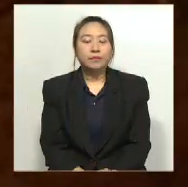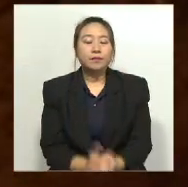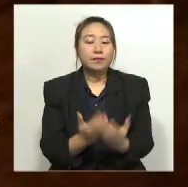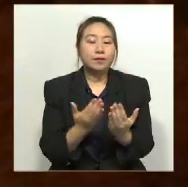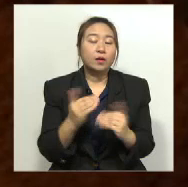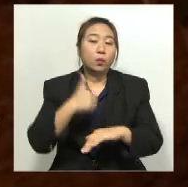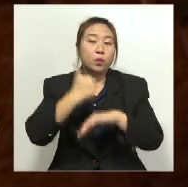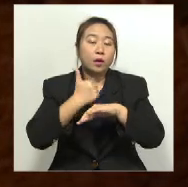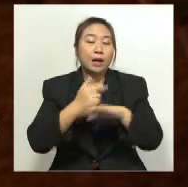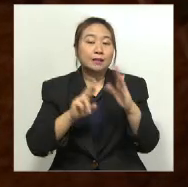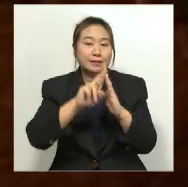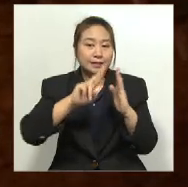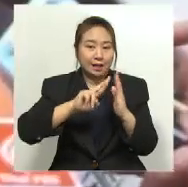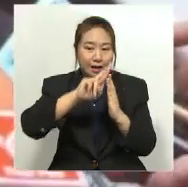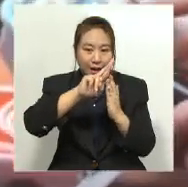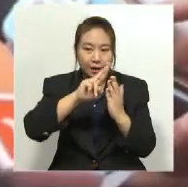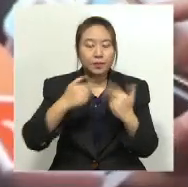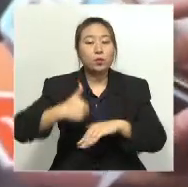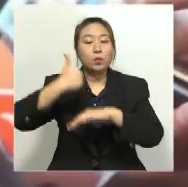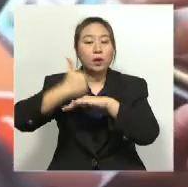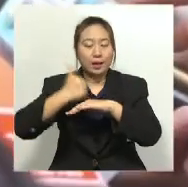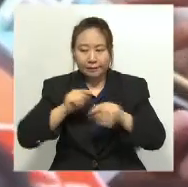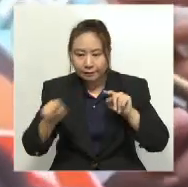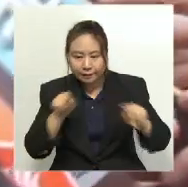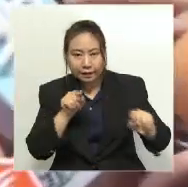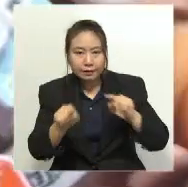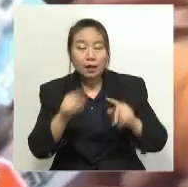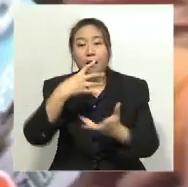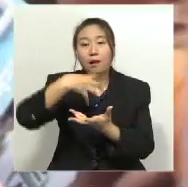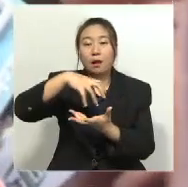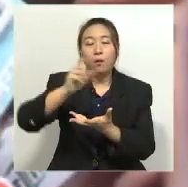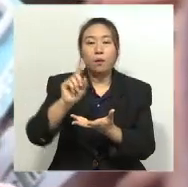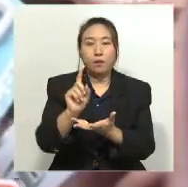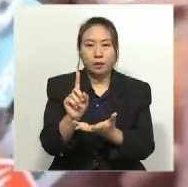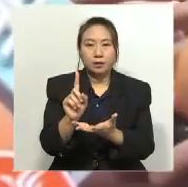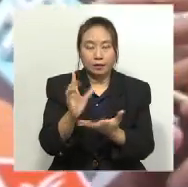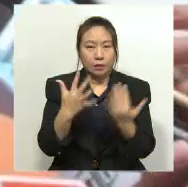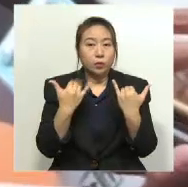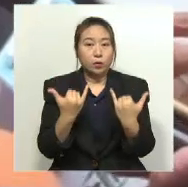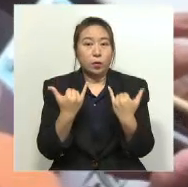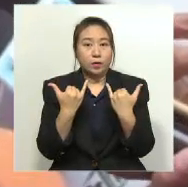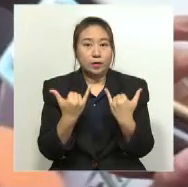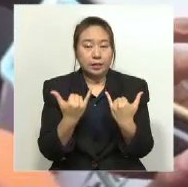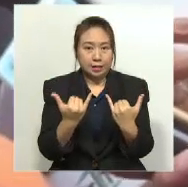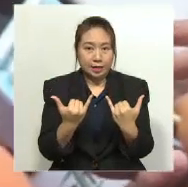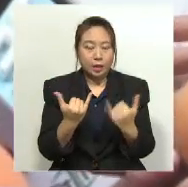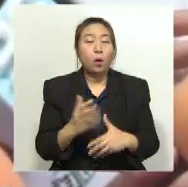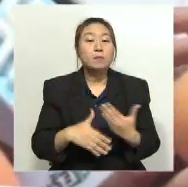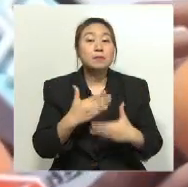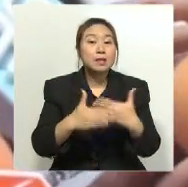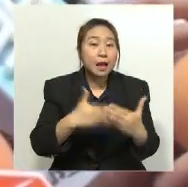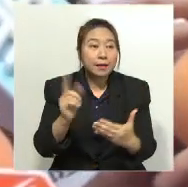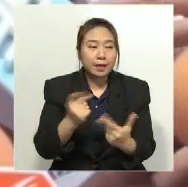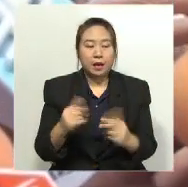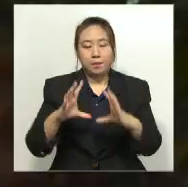สถนากรผู้ว่าราชการจังหวัดเชียงรายในฐานะผู้บัญชาการเหตุการณ์ก็ได้เปิดเผยถึงการสถานการณ์ล่าสุดนะครับและความคืบหน้าว่า